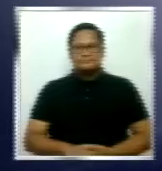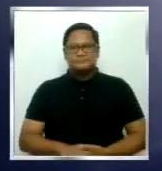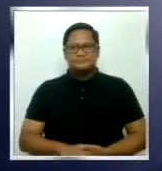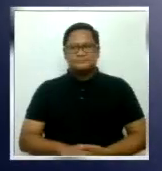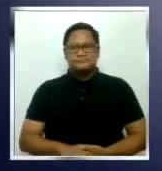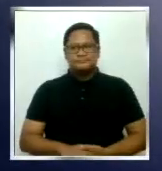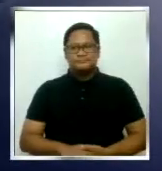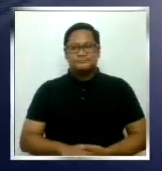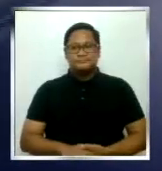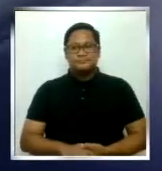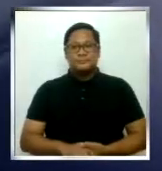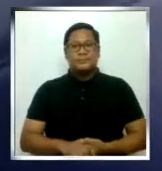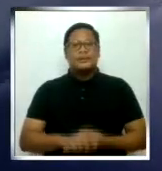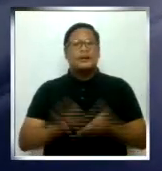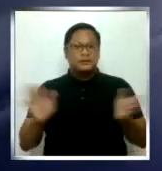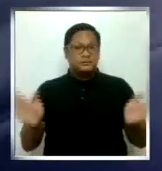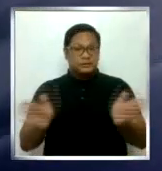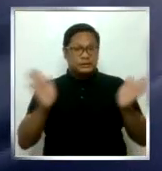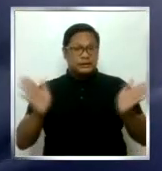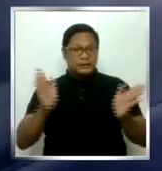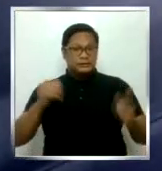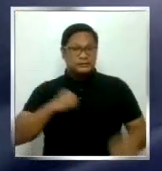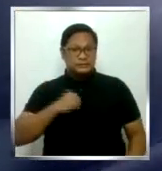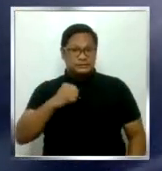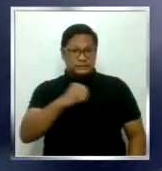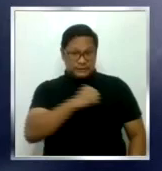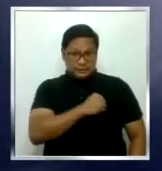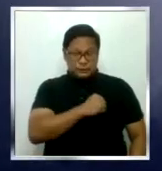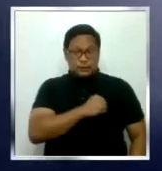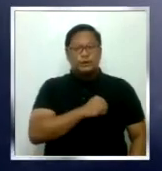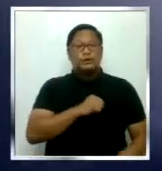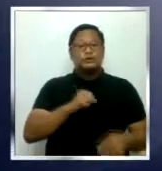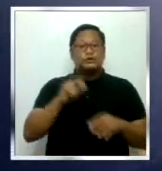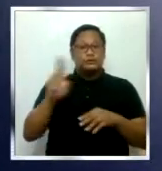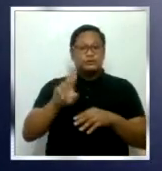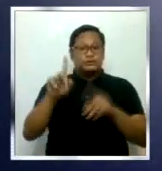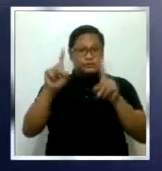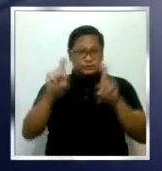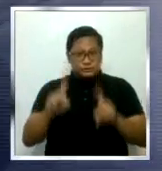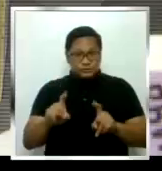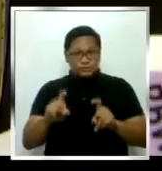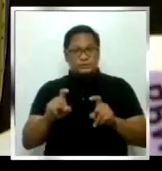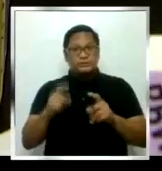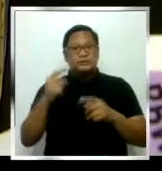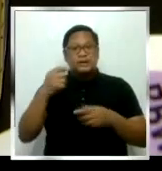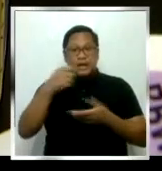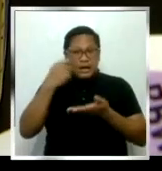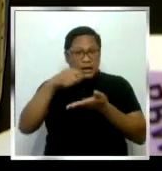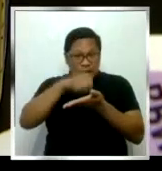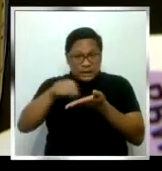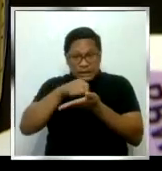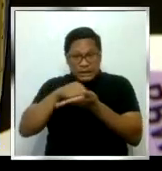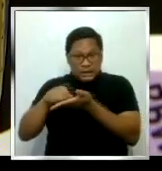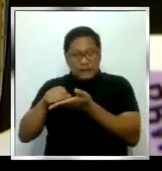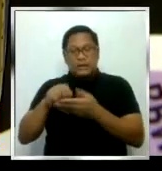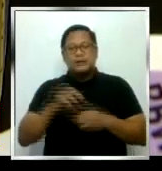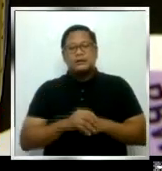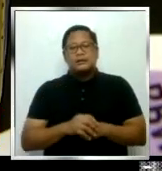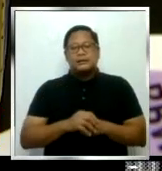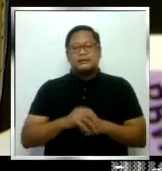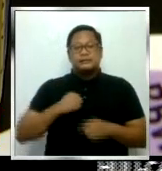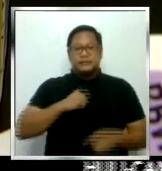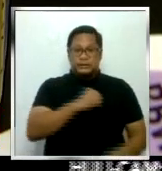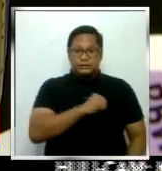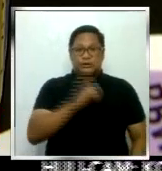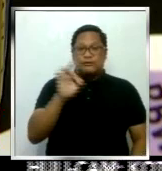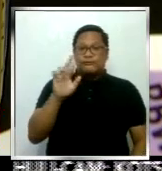Hinikayat ng ilang senador ang paggamit ng COVID test kits na gawang Pinoy. Sa joint statement din ng Senate Minority Leader Franklin Drilon, Senador Kiko Pangilinan